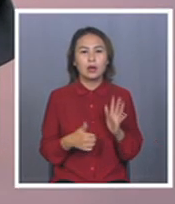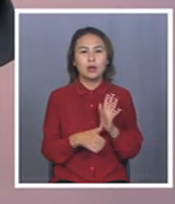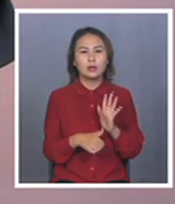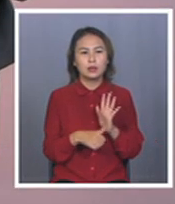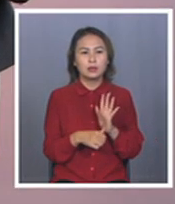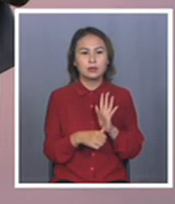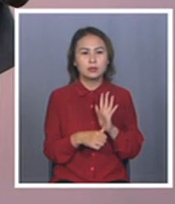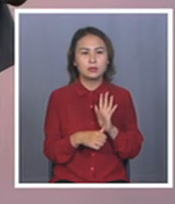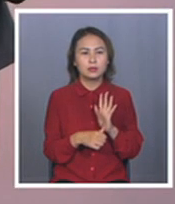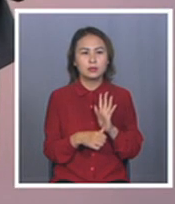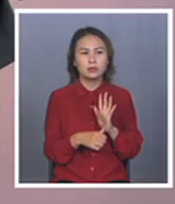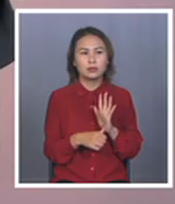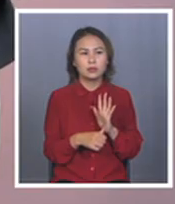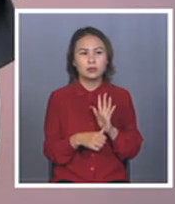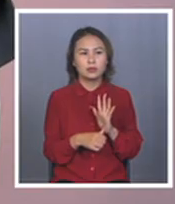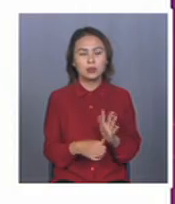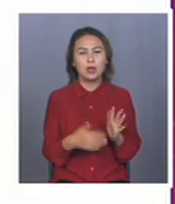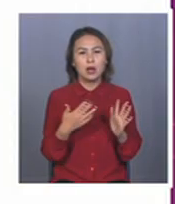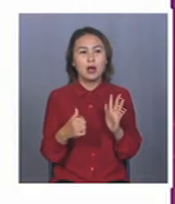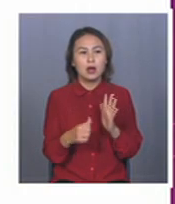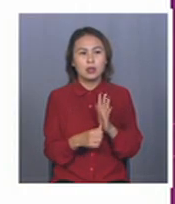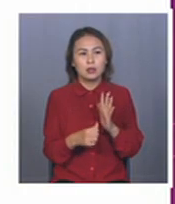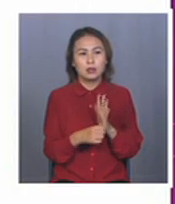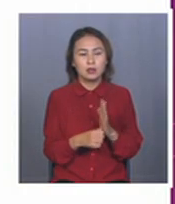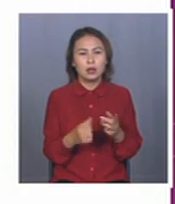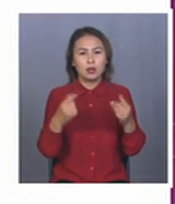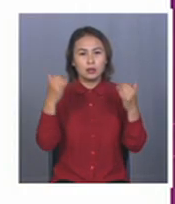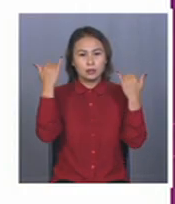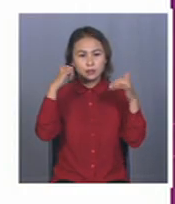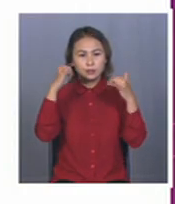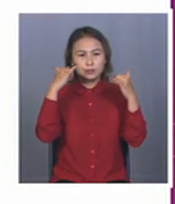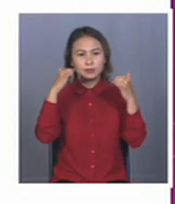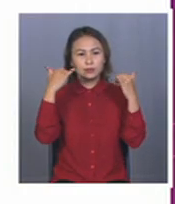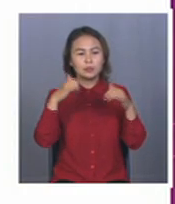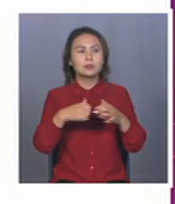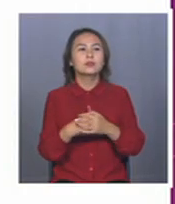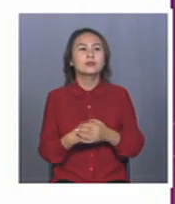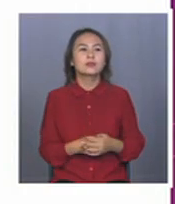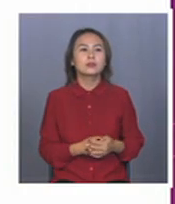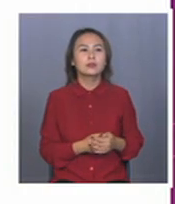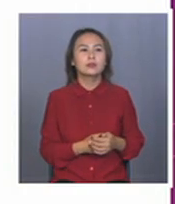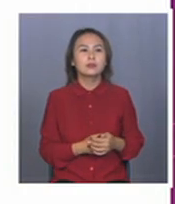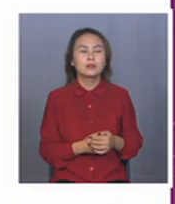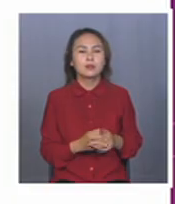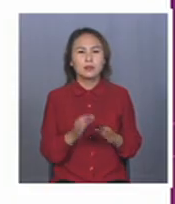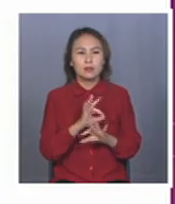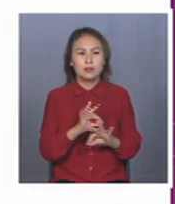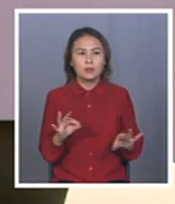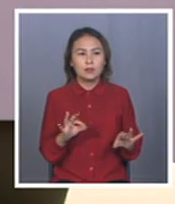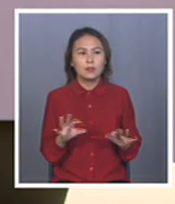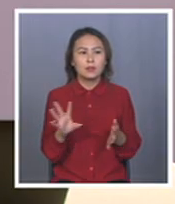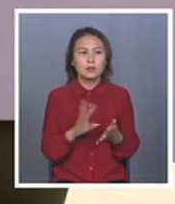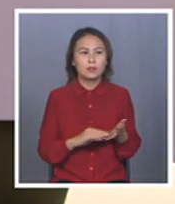Алты, алты, ірі қара шаруашылығы. Тамаша, енді бірет көрейік.